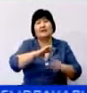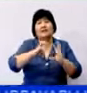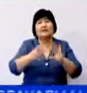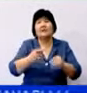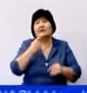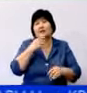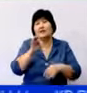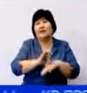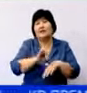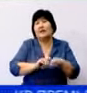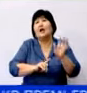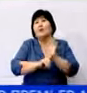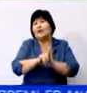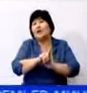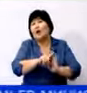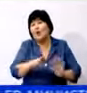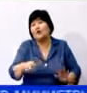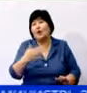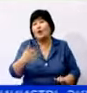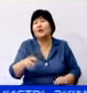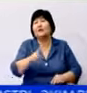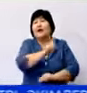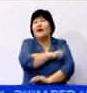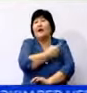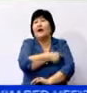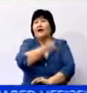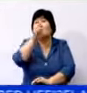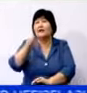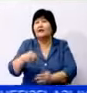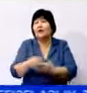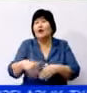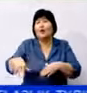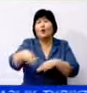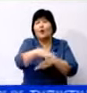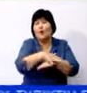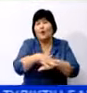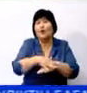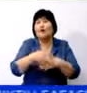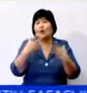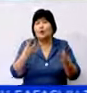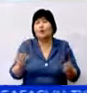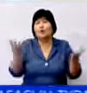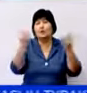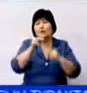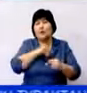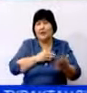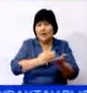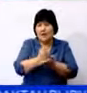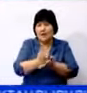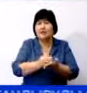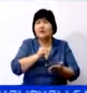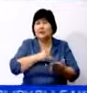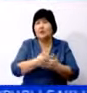індет басталған уақыттарда осы ақ халатты абзал жандар үлкен халыққа күн түнімен қызмет жасап, біз